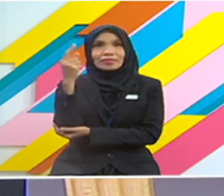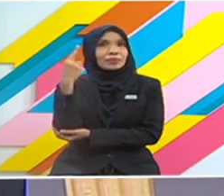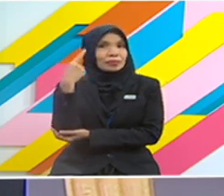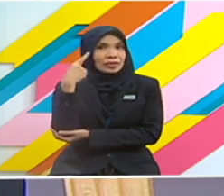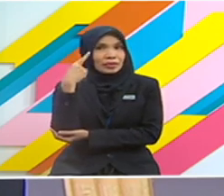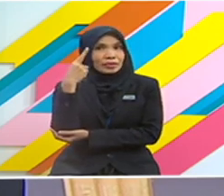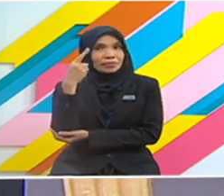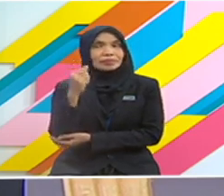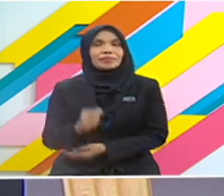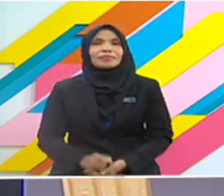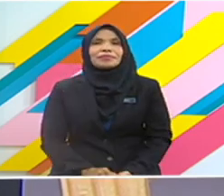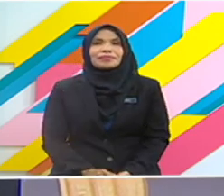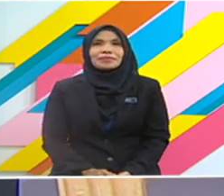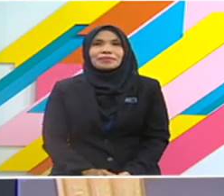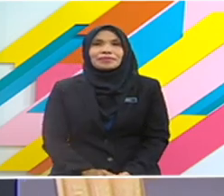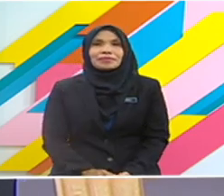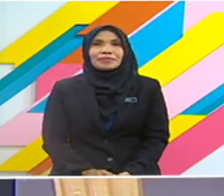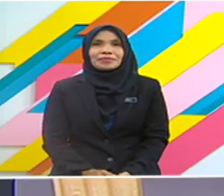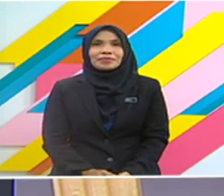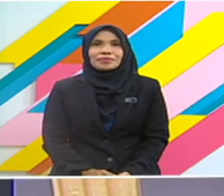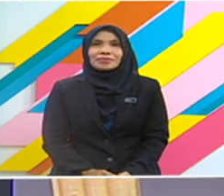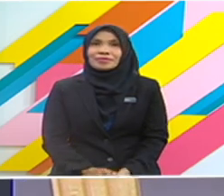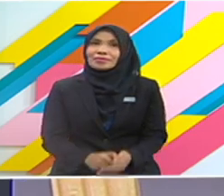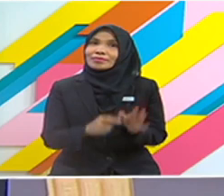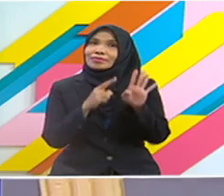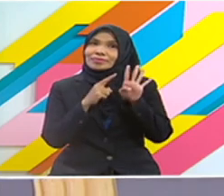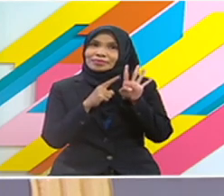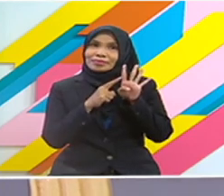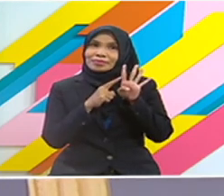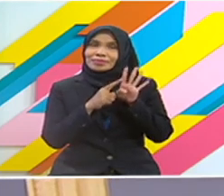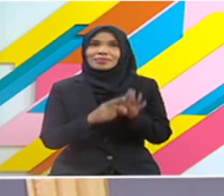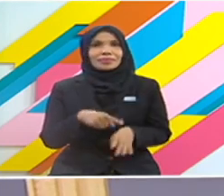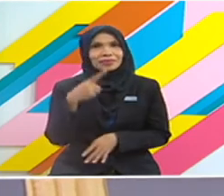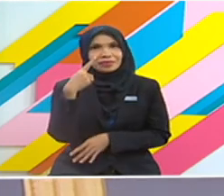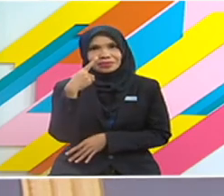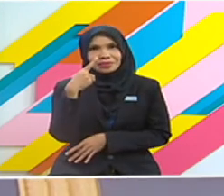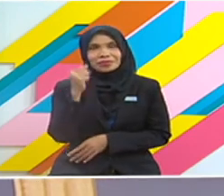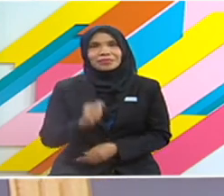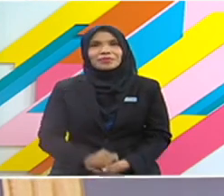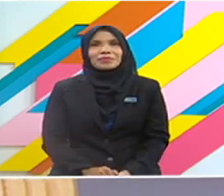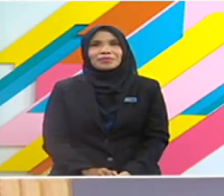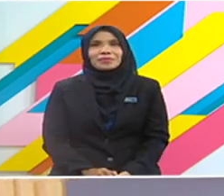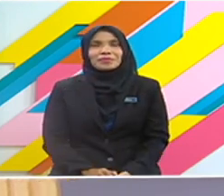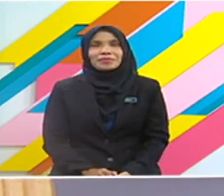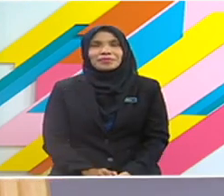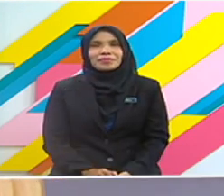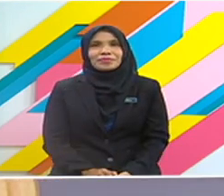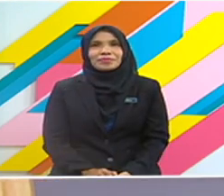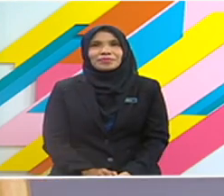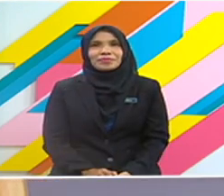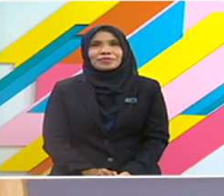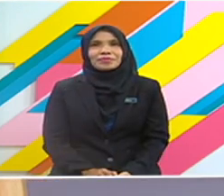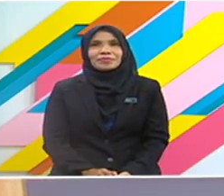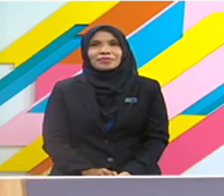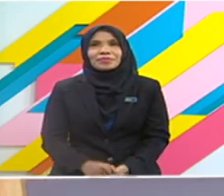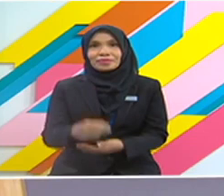Mata. Mata. Okey, terima kasih. Organ keempat adalah hidung. Hidung. Ah, kat sini hidung. Okey, Eja,